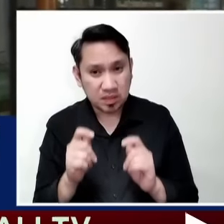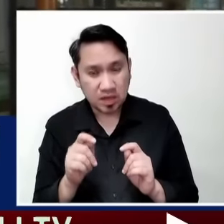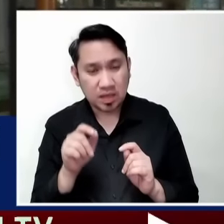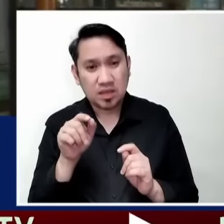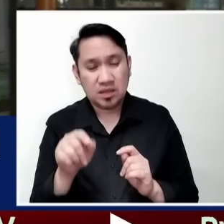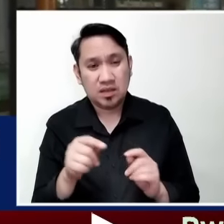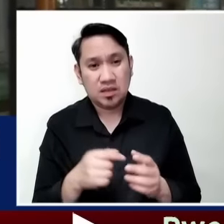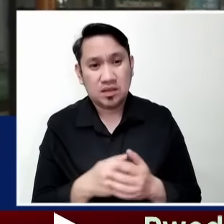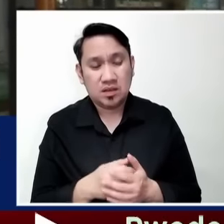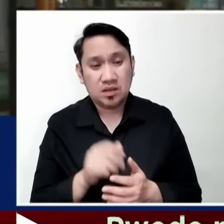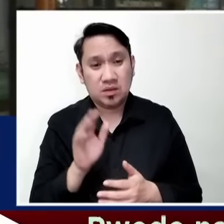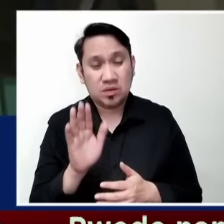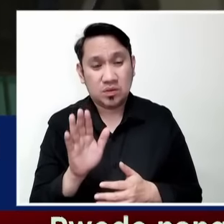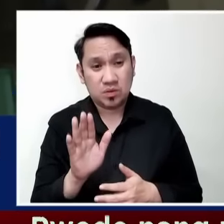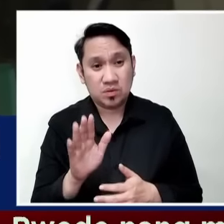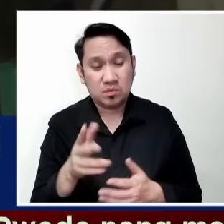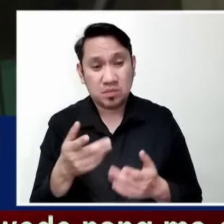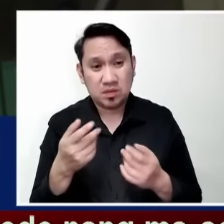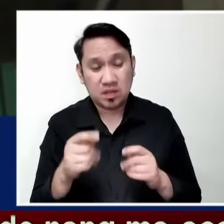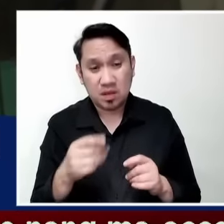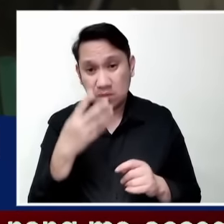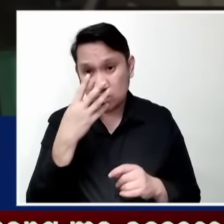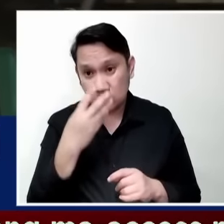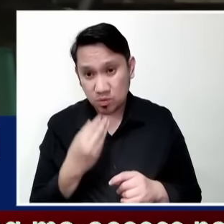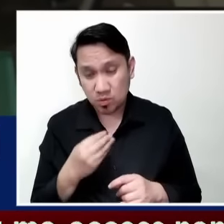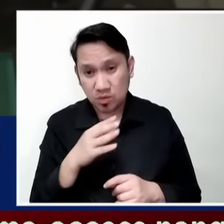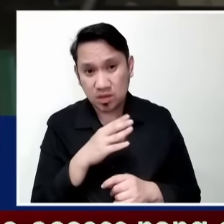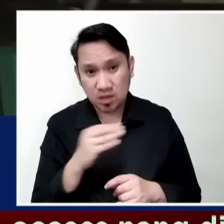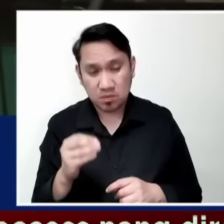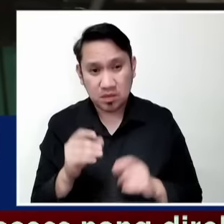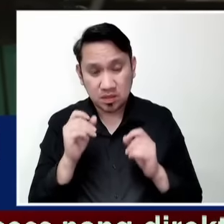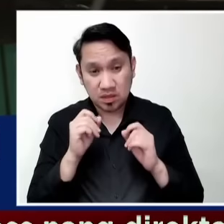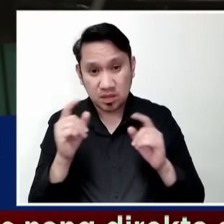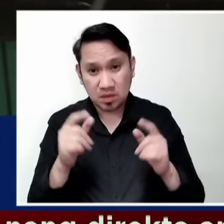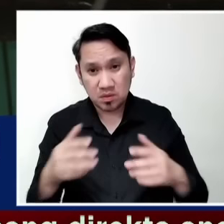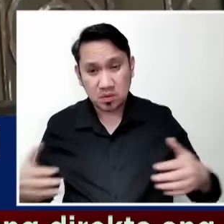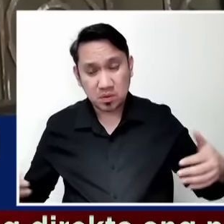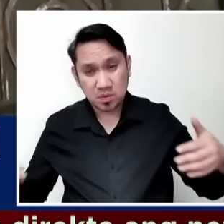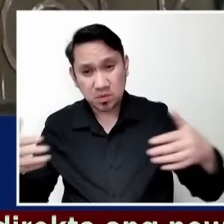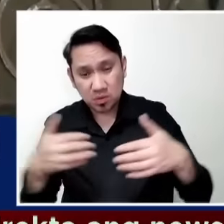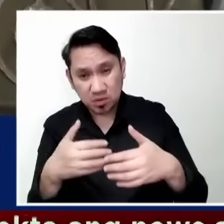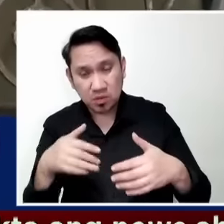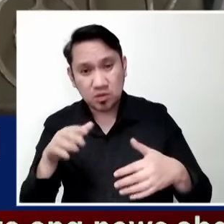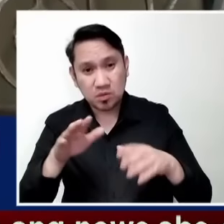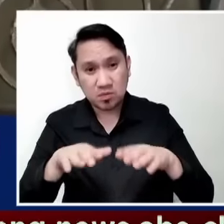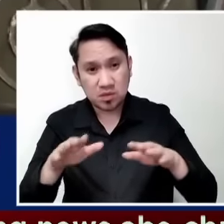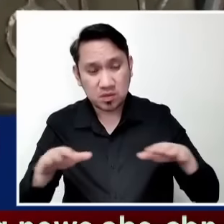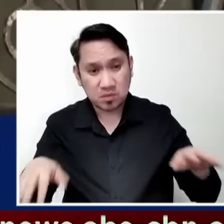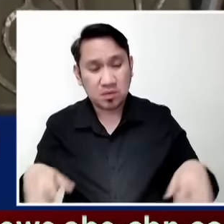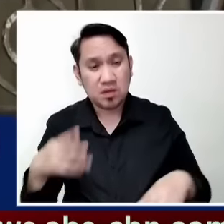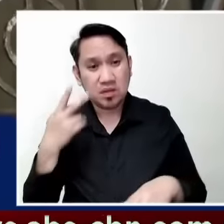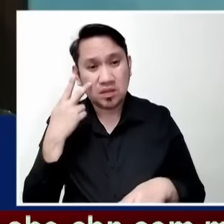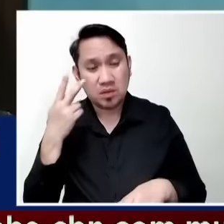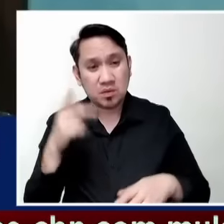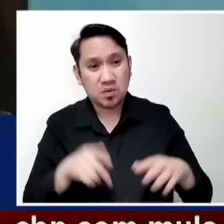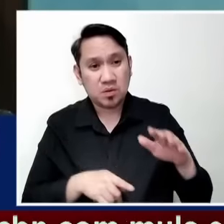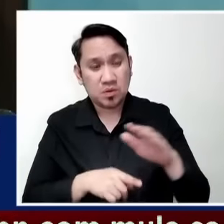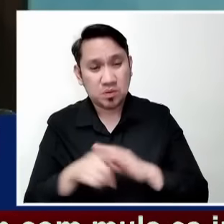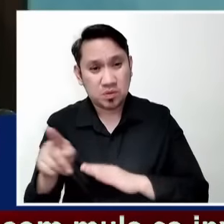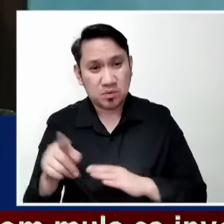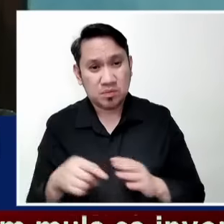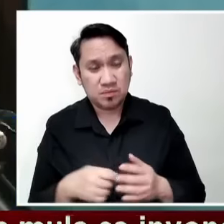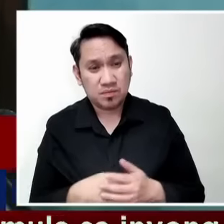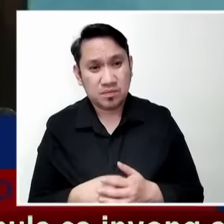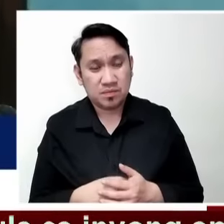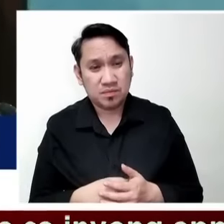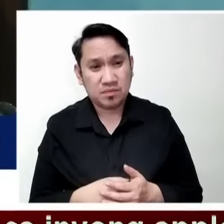ng lalaki ang kanyang mga anak. At nang subukan niya umanong yakapin ang mga bata, dito na sila tumakbo. Nagsabi sila